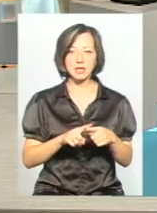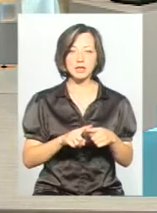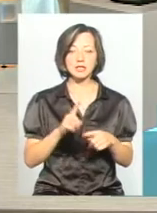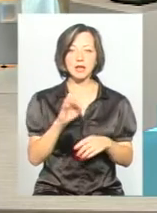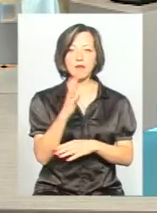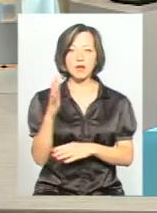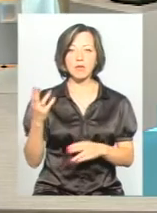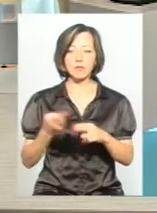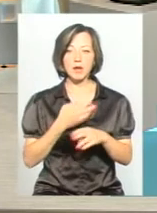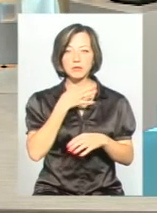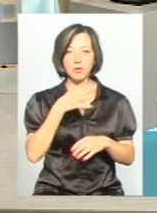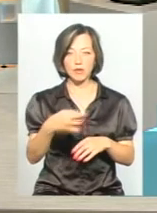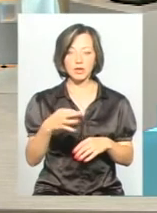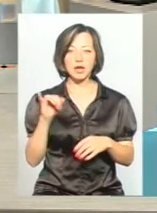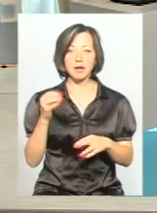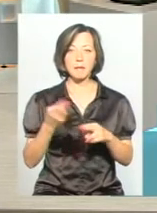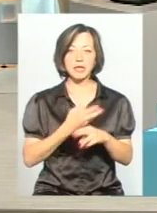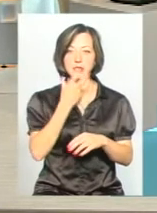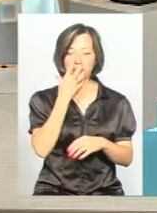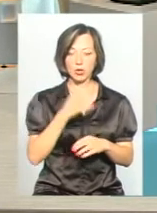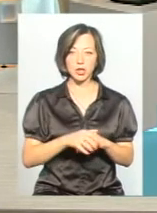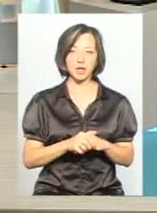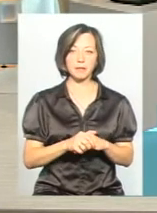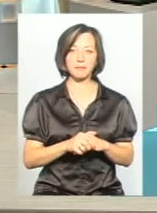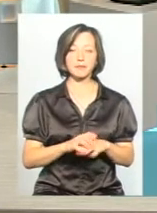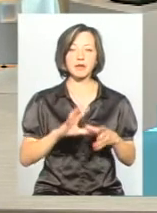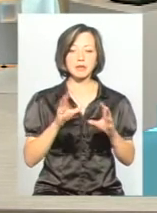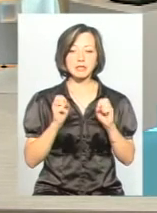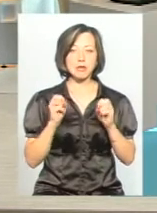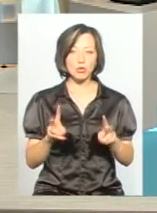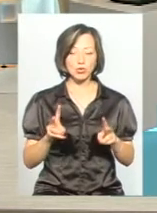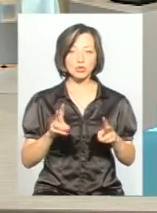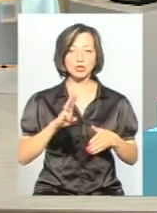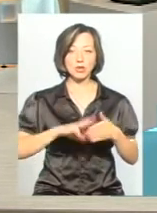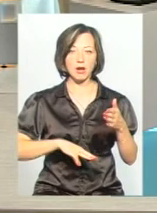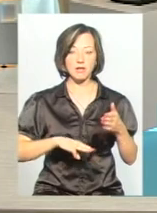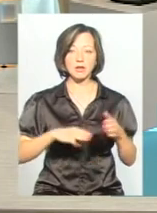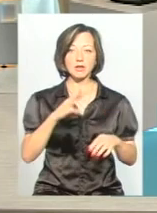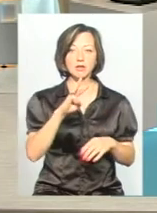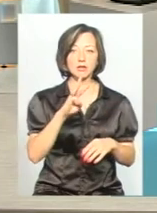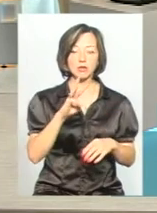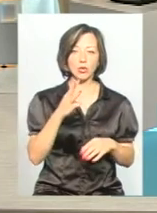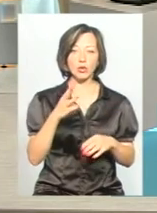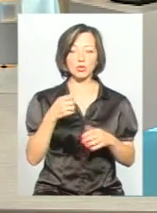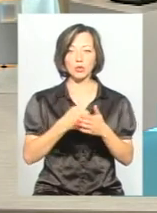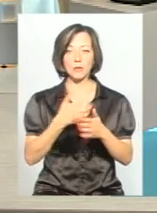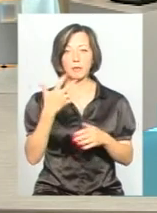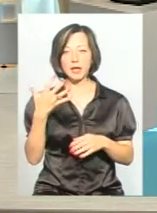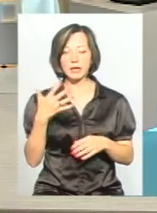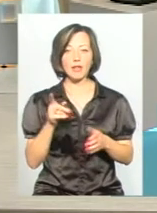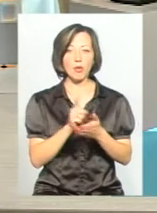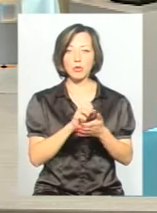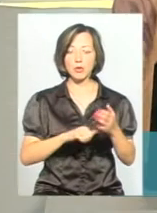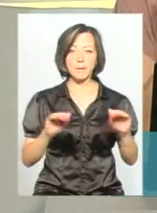собак без поводка, ви про це згадували, та без намордника. І загрожує за таке порушення штраф у розмірі від 3 до 5 неоподаткованих